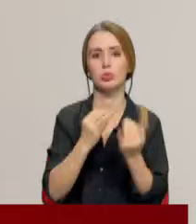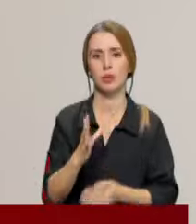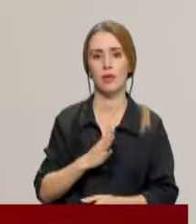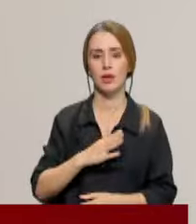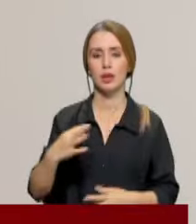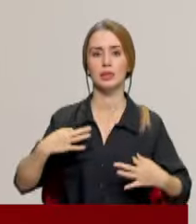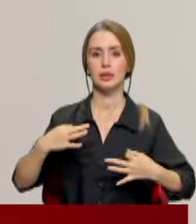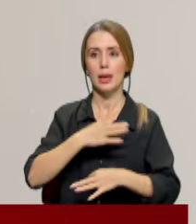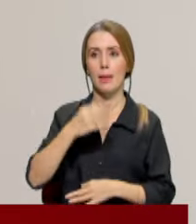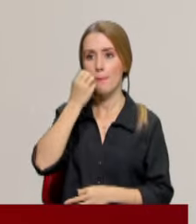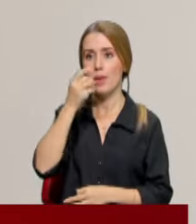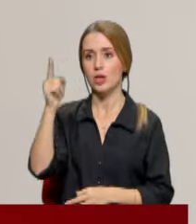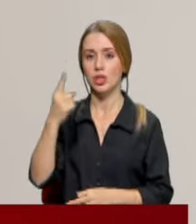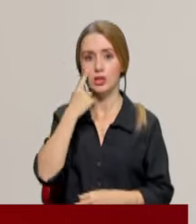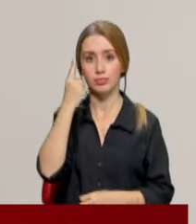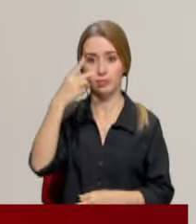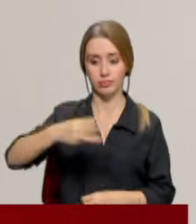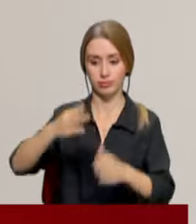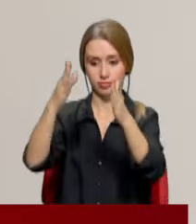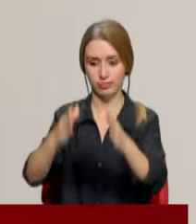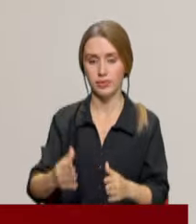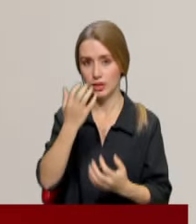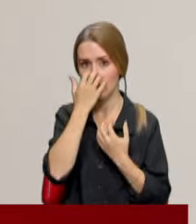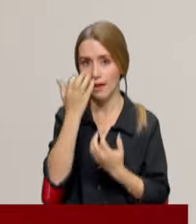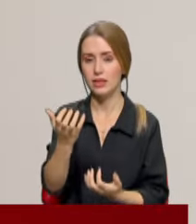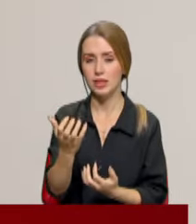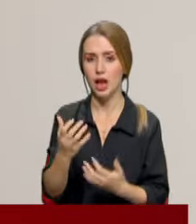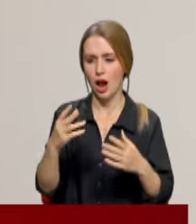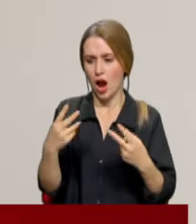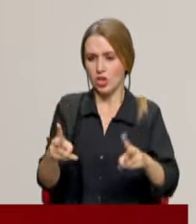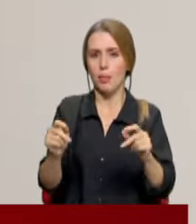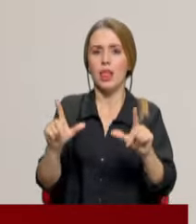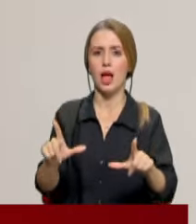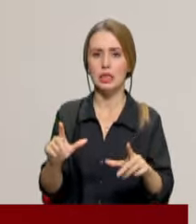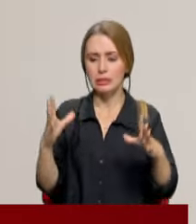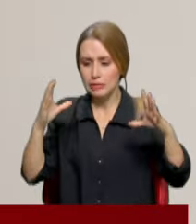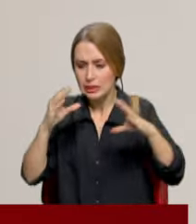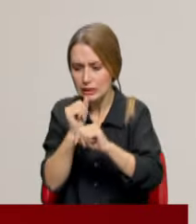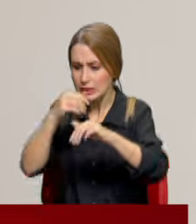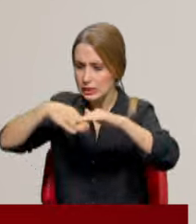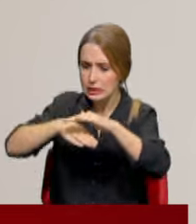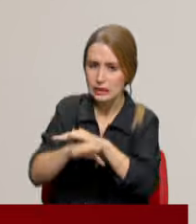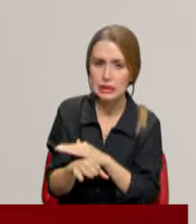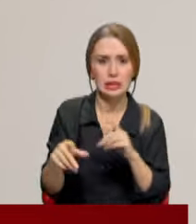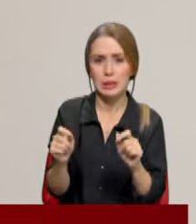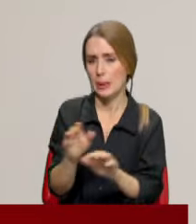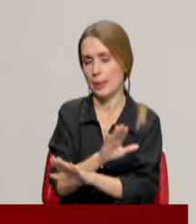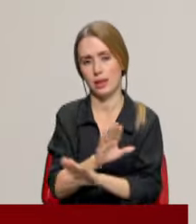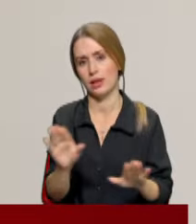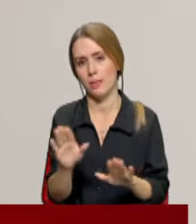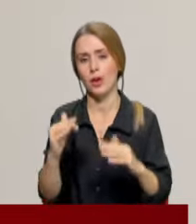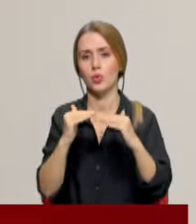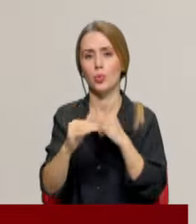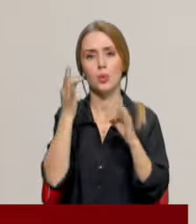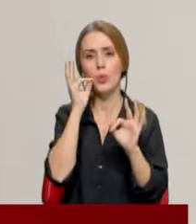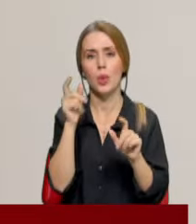Sayın Bahçeli'ye, Sayın Erdoğan'a tavsiyemiz bu konuları şeffaf yürütün. Karanlık dehlizlerde mayalandırdığınız konuları getirip toplumun